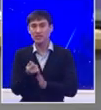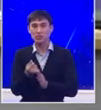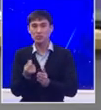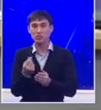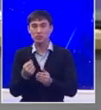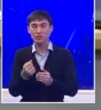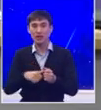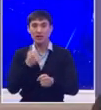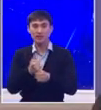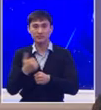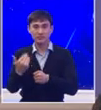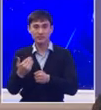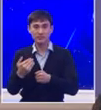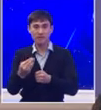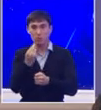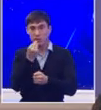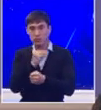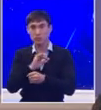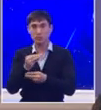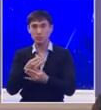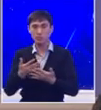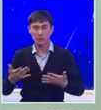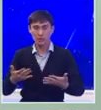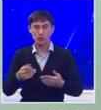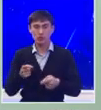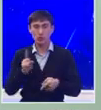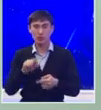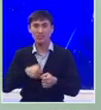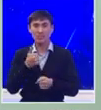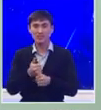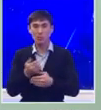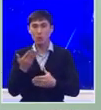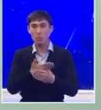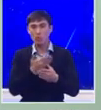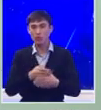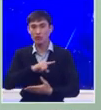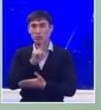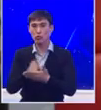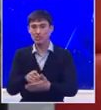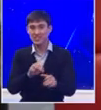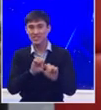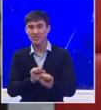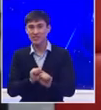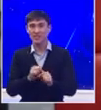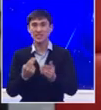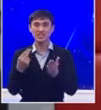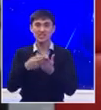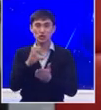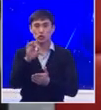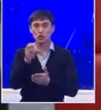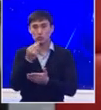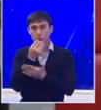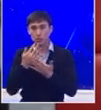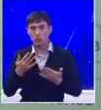основной упор на производстве продуктов питания, что, несомненно, значительно поможет в вопросе сдерживания цен на социально